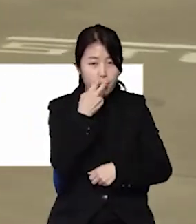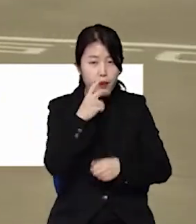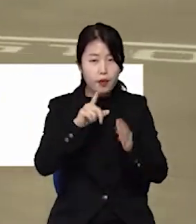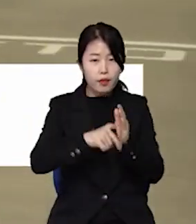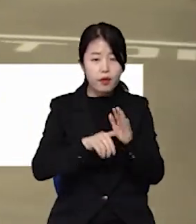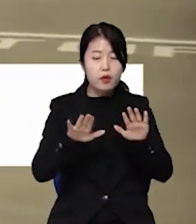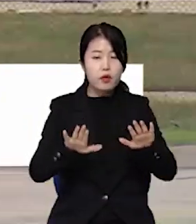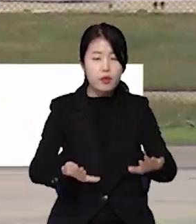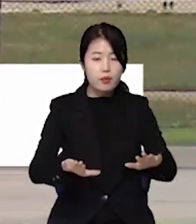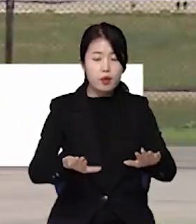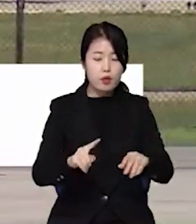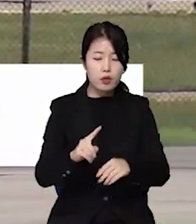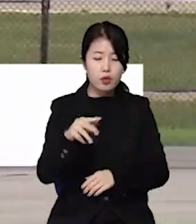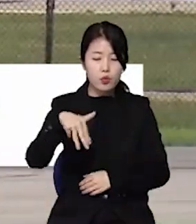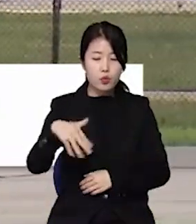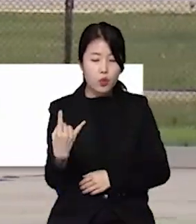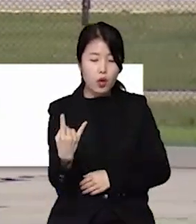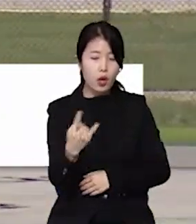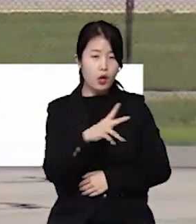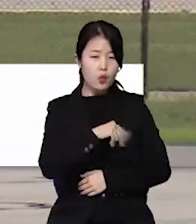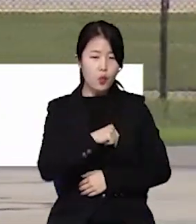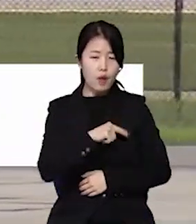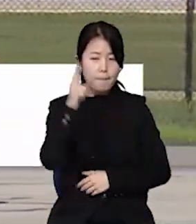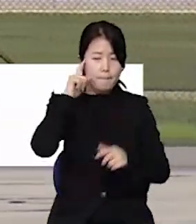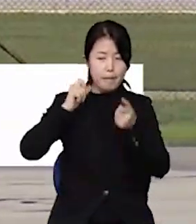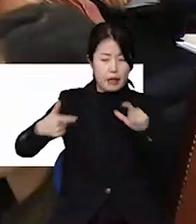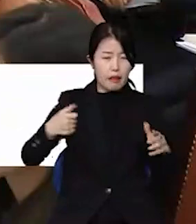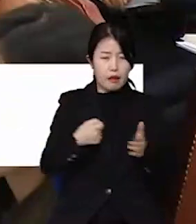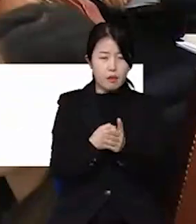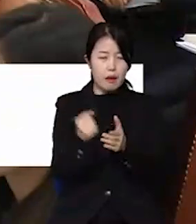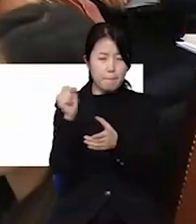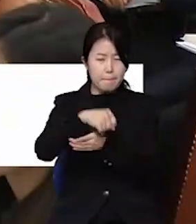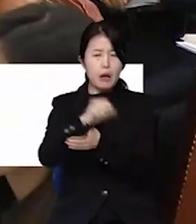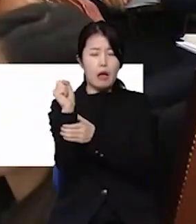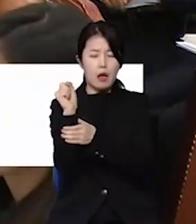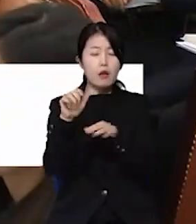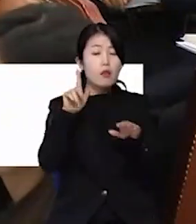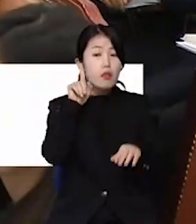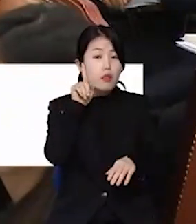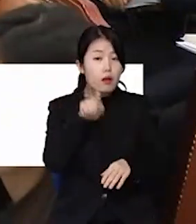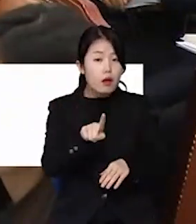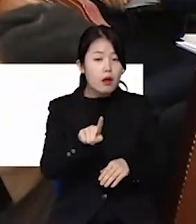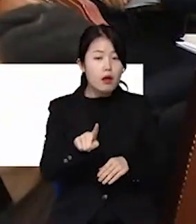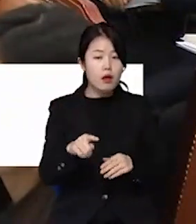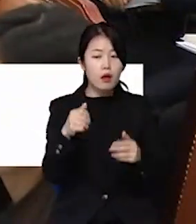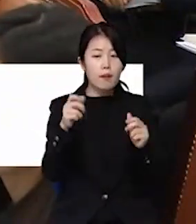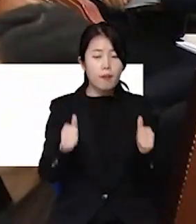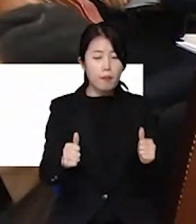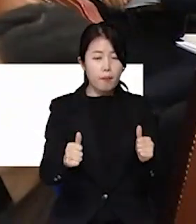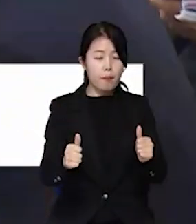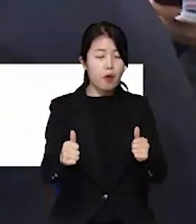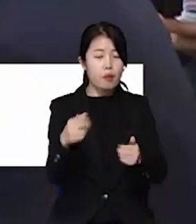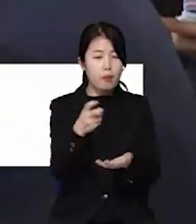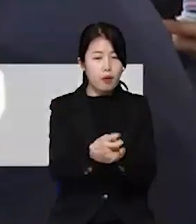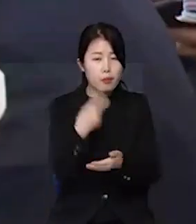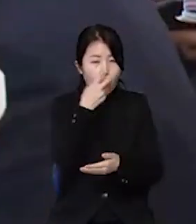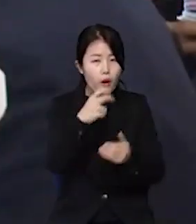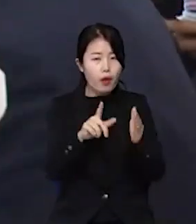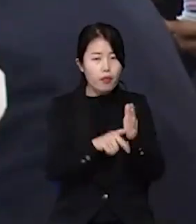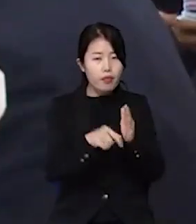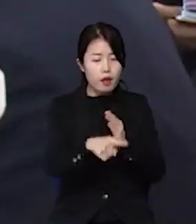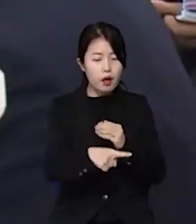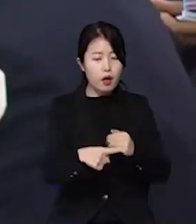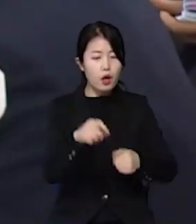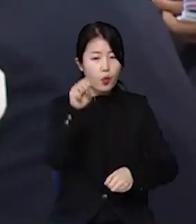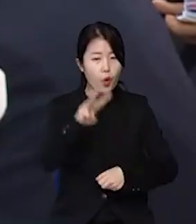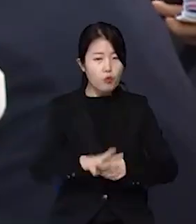대구경북신공항특별법이 민주당 최인호 의원 등의 반대로 통과되지 못하면서 내일 국방위 법안소위에서도 광주군공항특별법 처리가 어려울